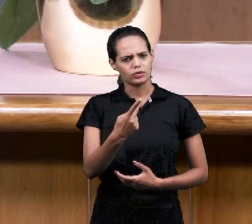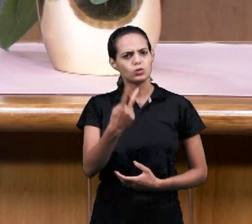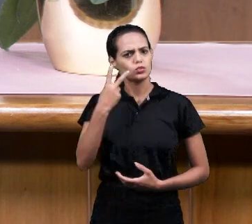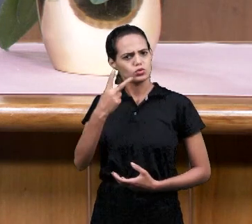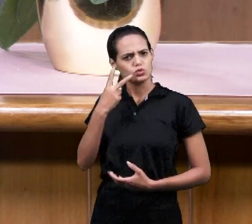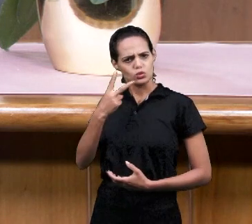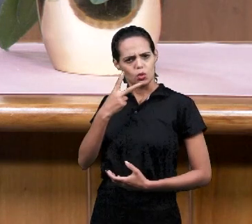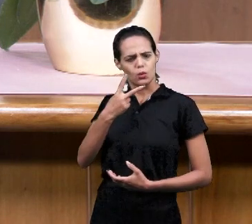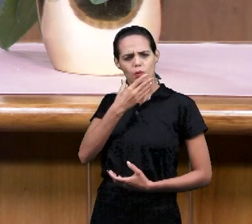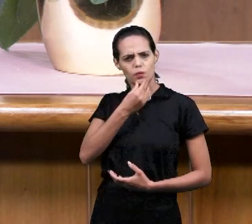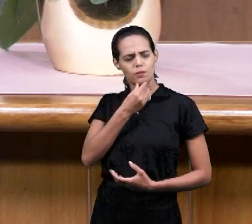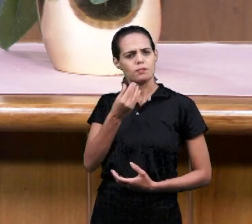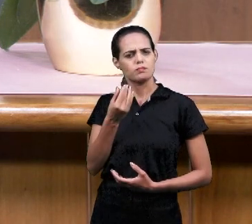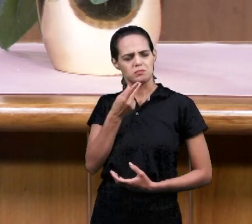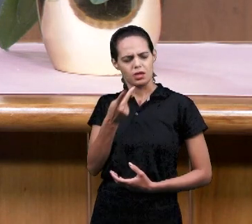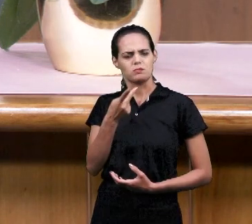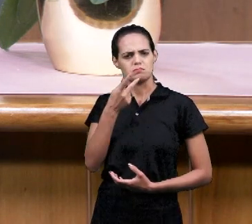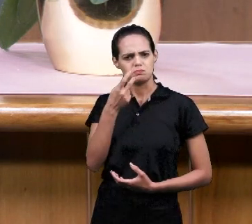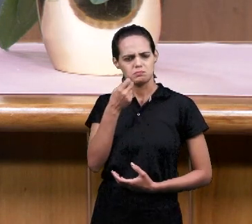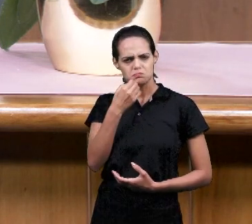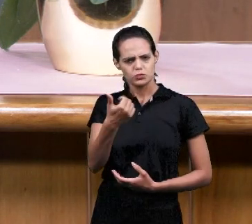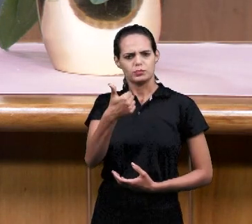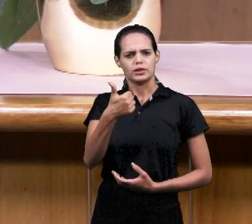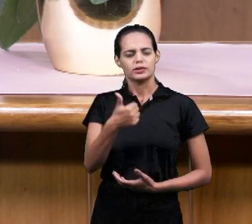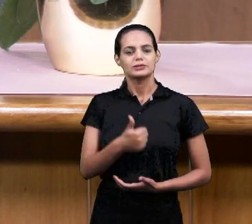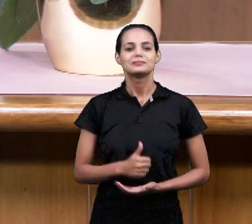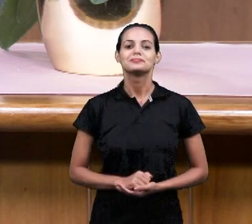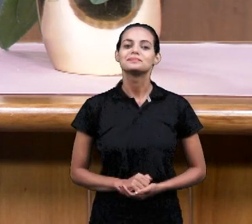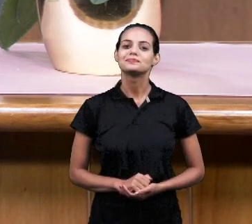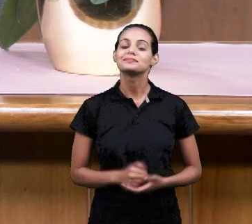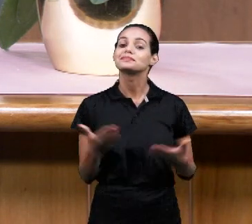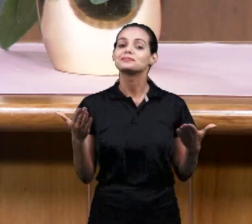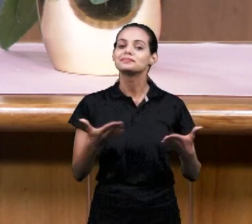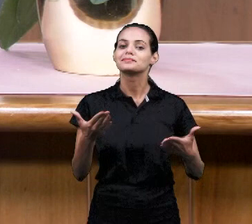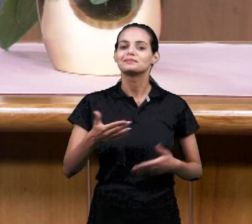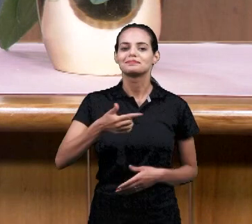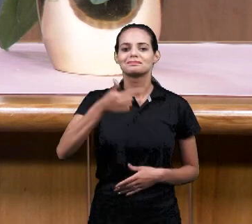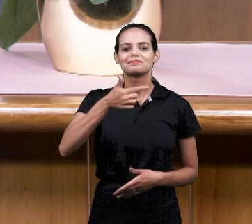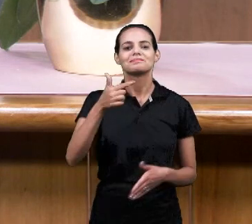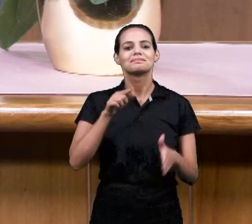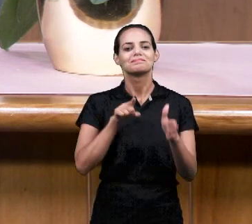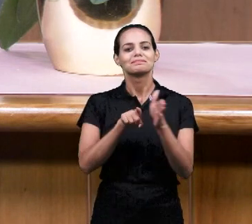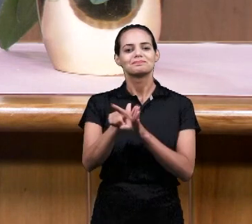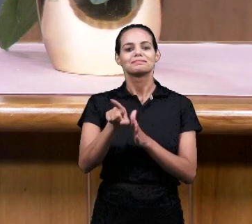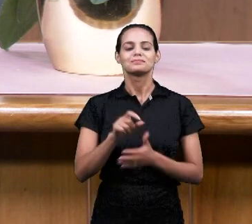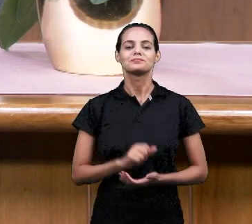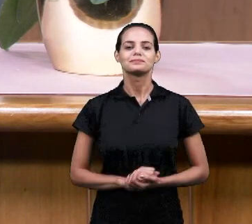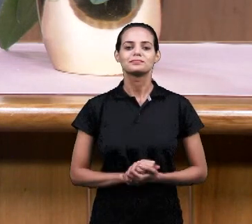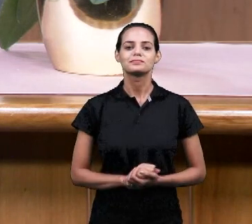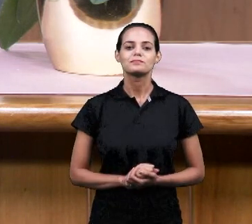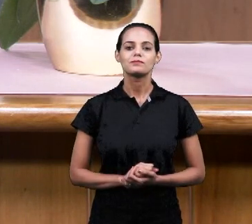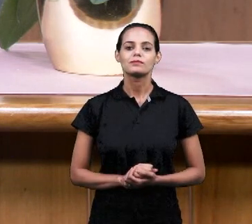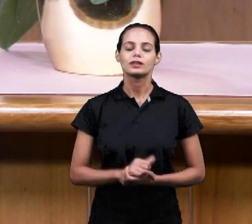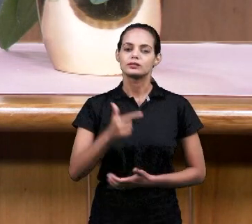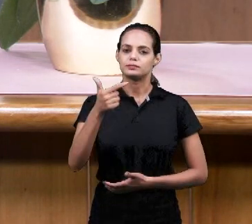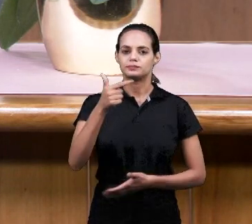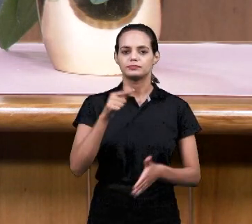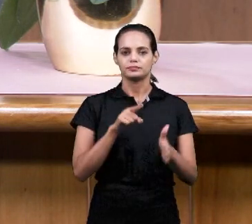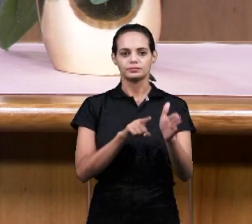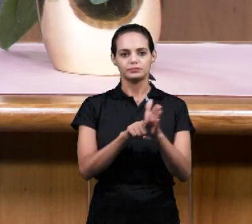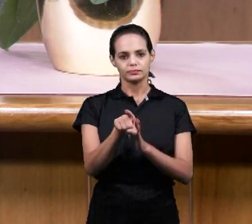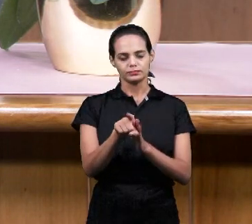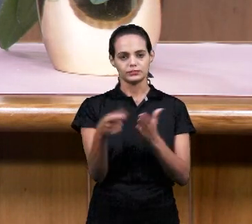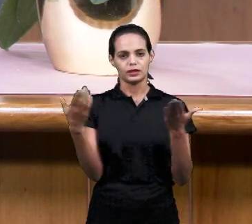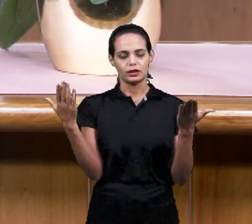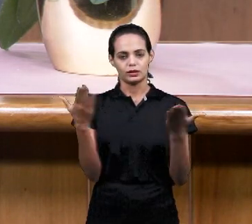allons passer à notre deuxième question. Notre deuxième question, nous allons lire.